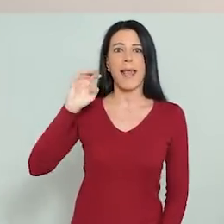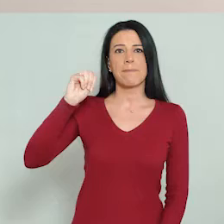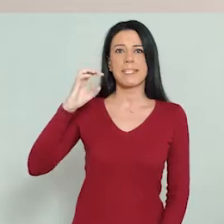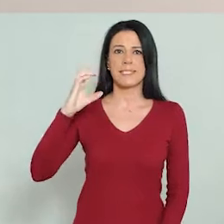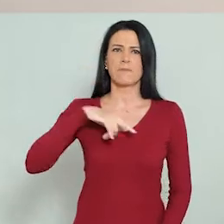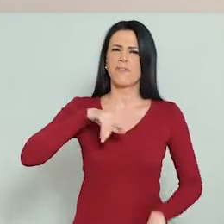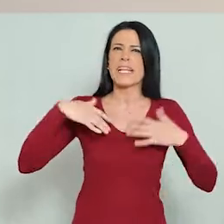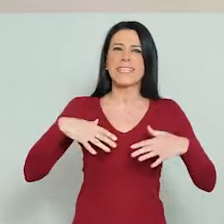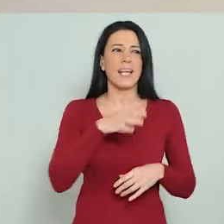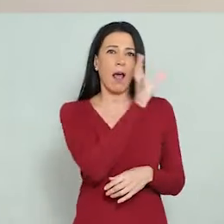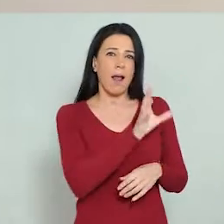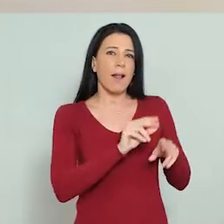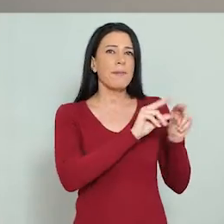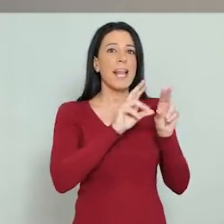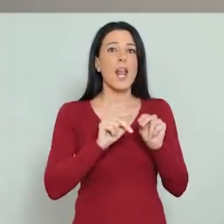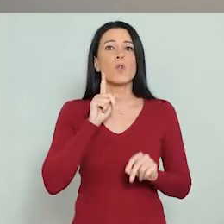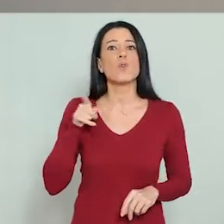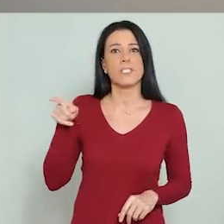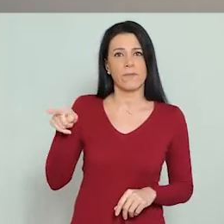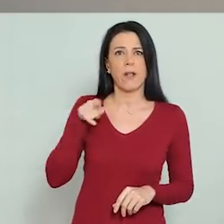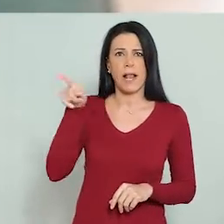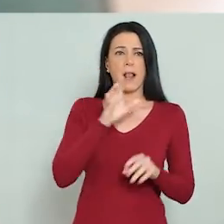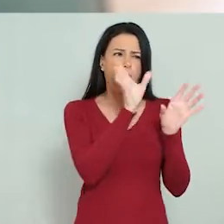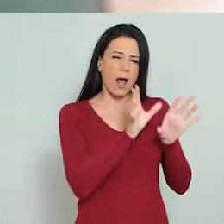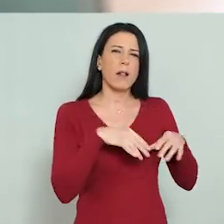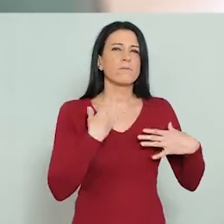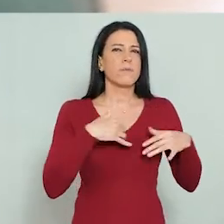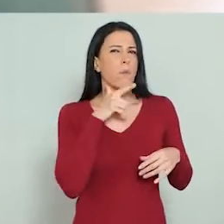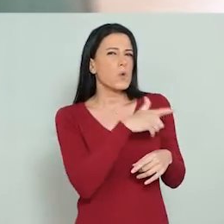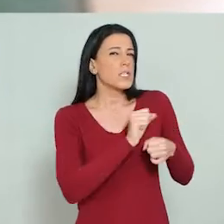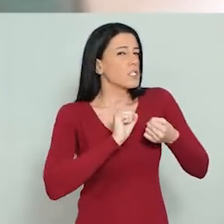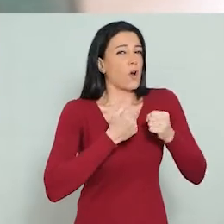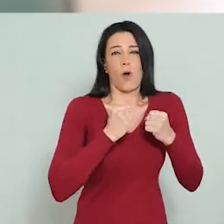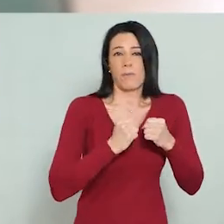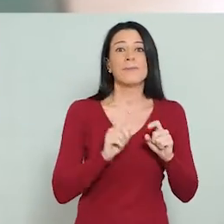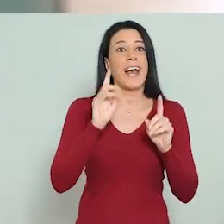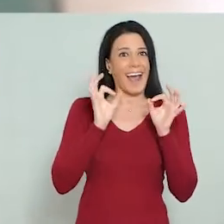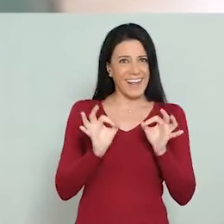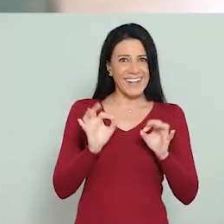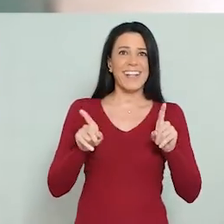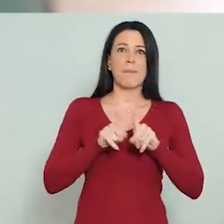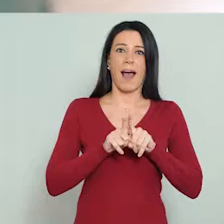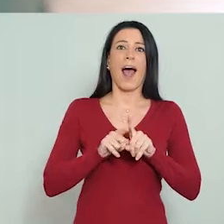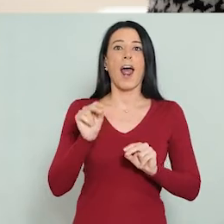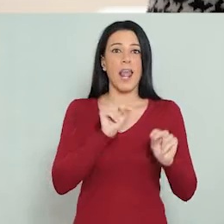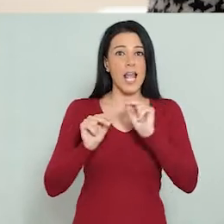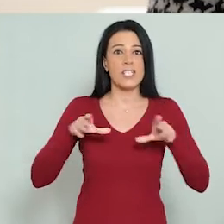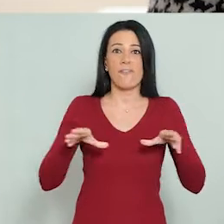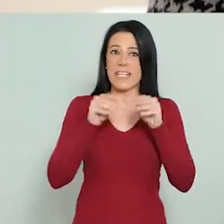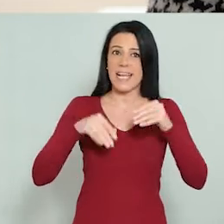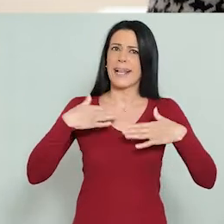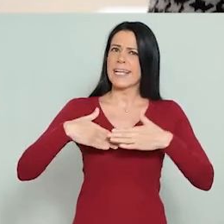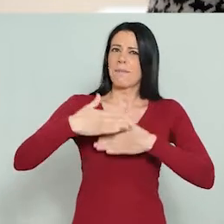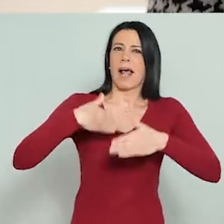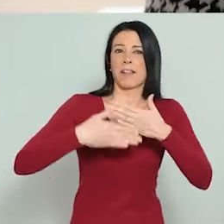جلسات والحمد لله رجع مشي شوي على إجره. يعني نحن أمسي بيمنوا عنا حالات كتير بيشبهوا يوسف، هني حالات شوي